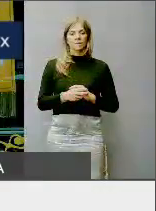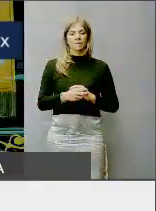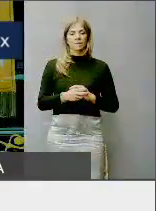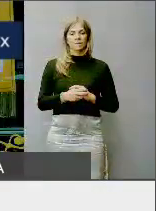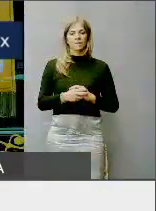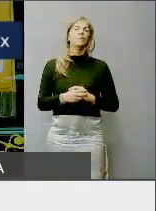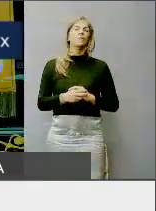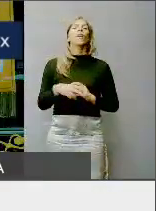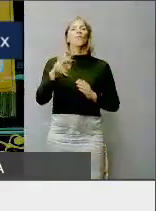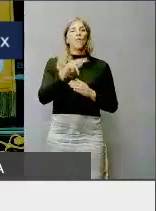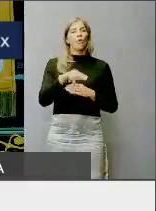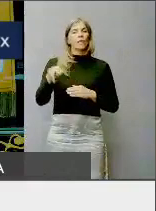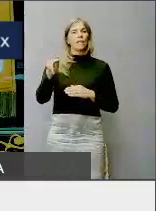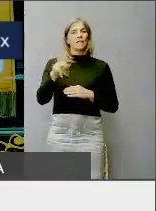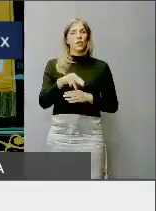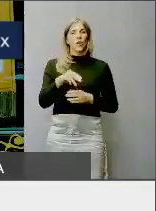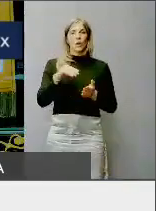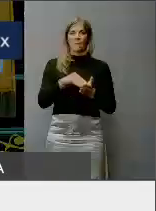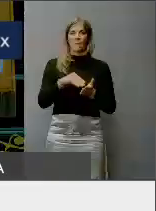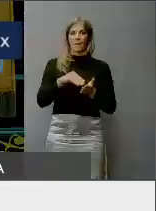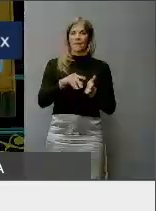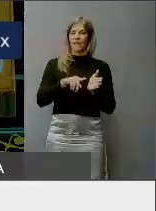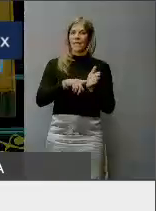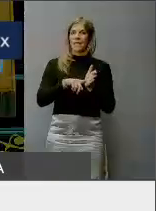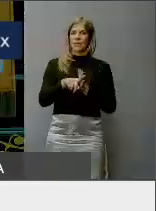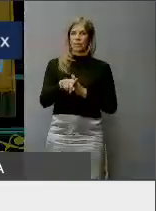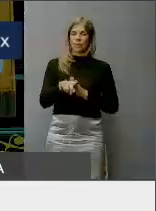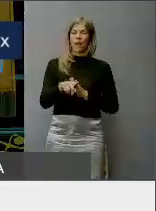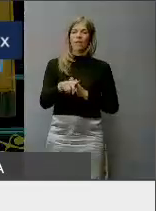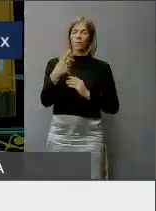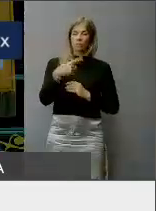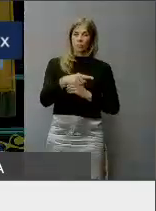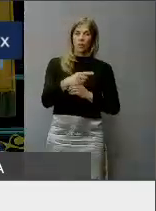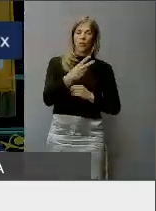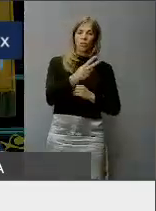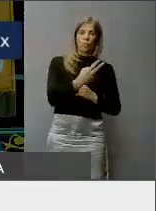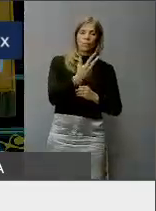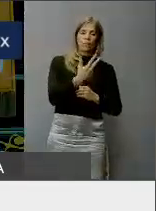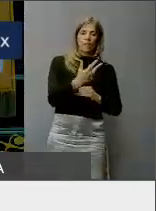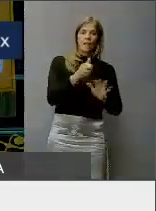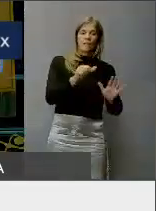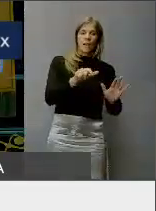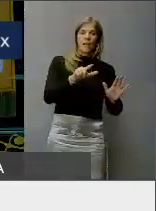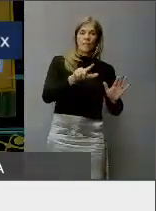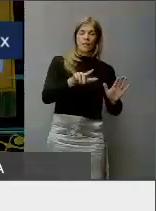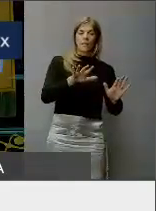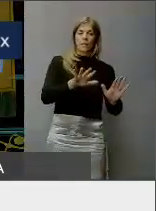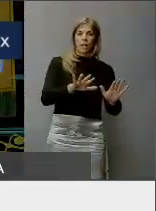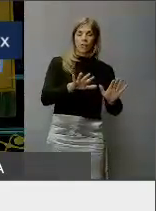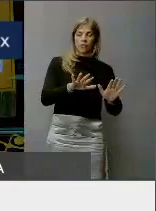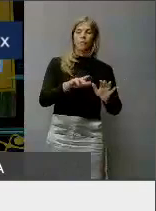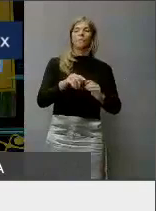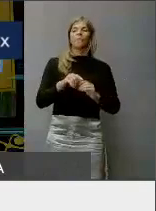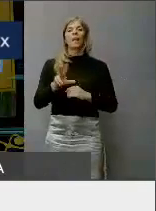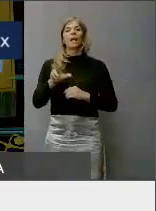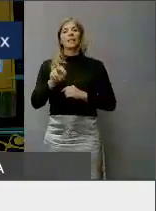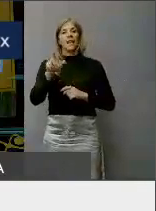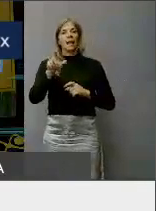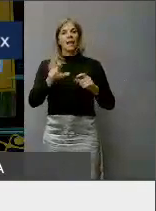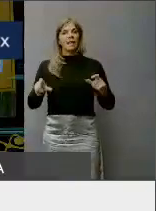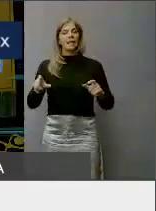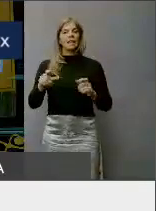esito votazione in presenza sugli ordini del giorno numeri 2 3 6 7 10 30 consiglieri presenti